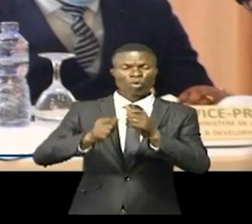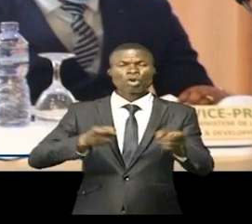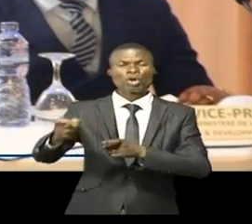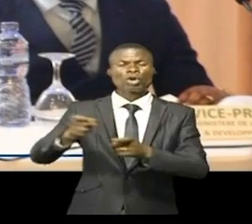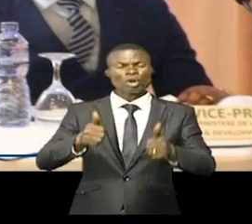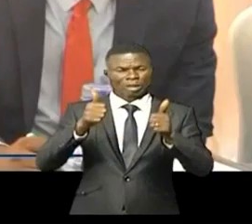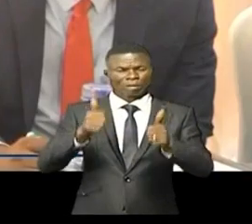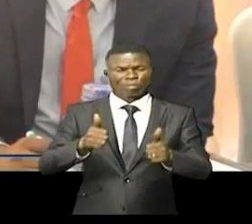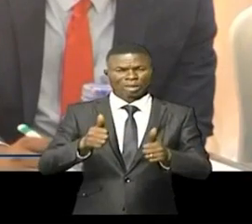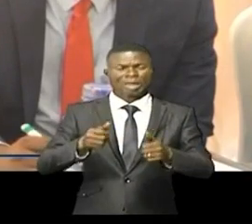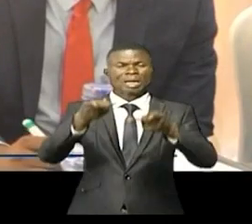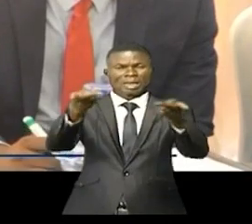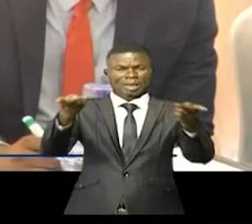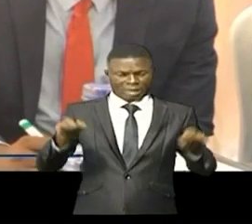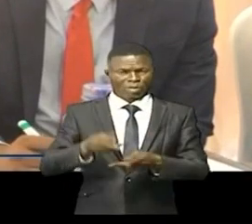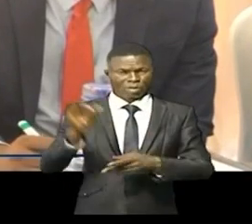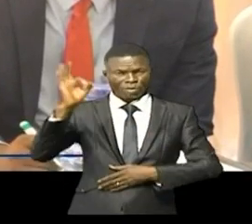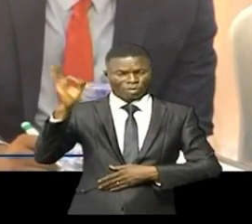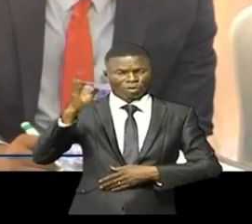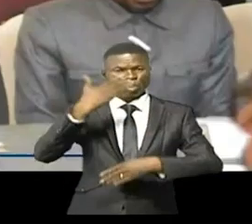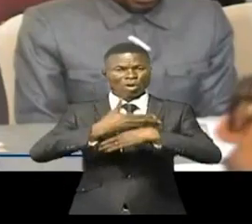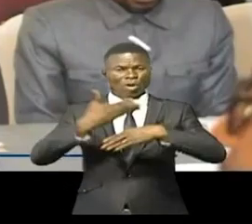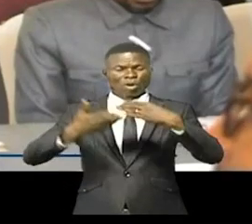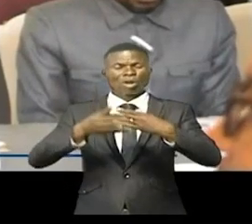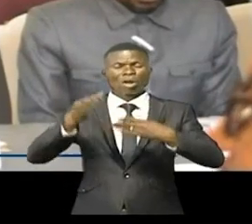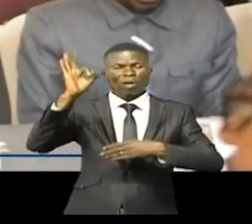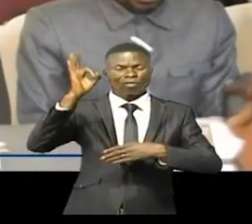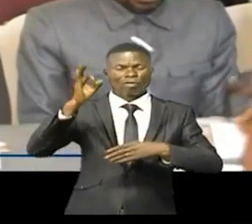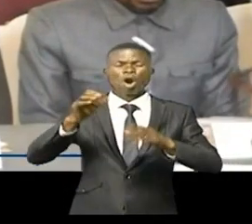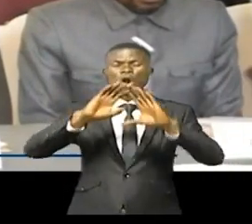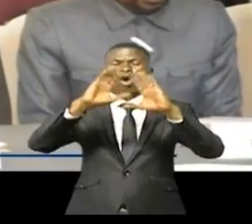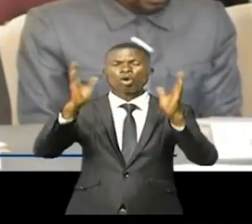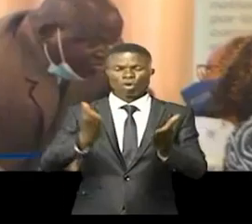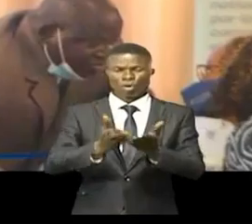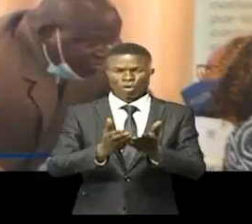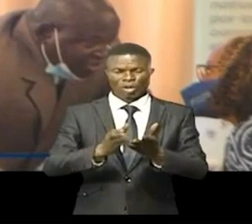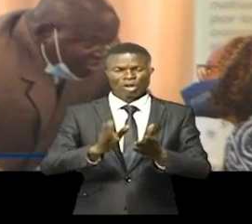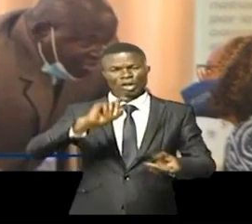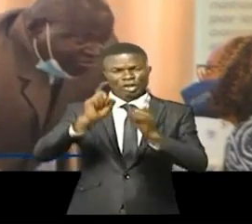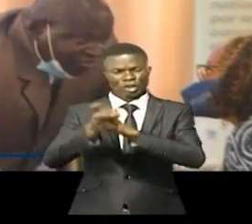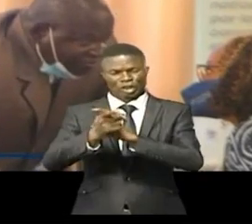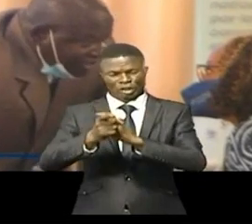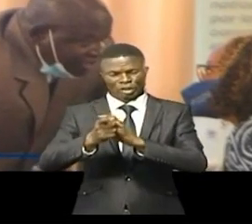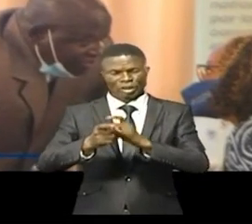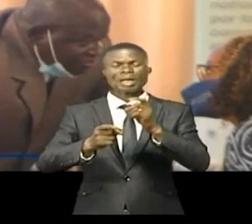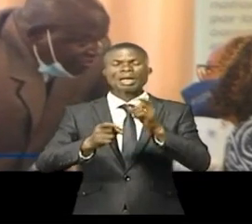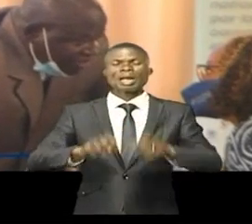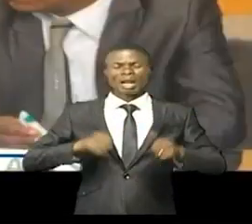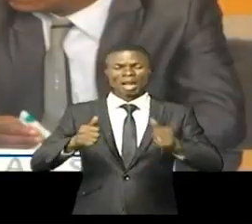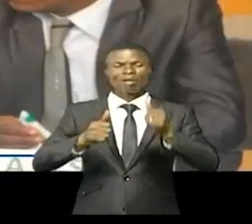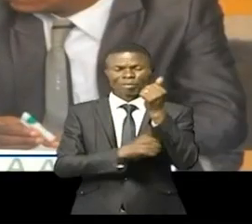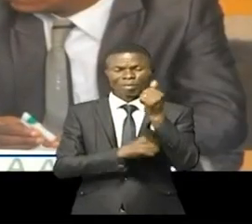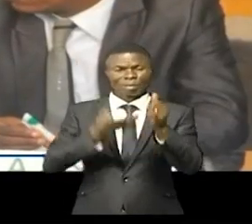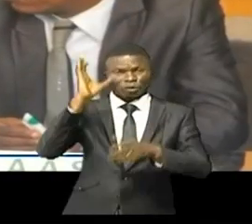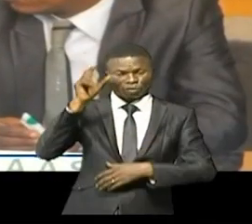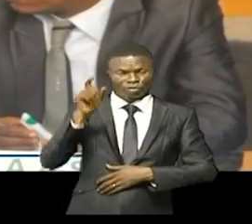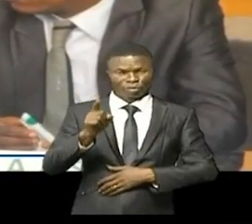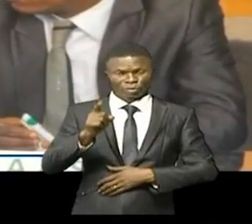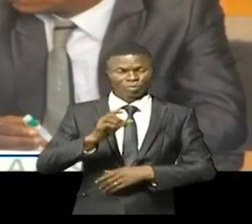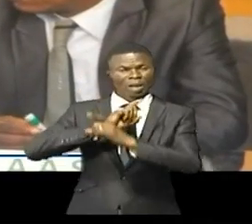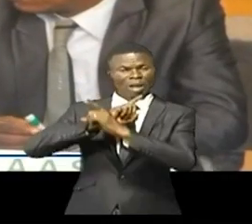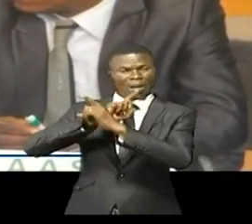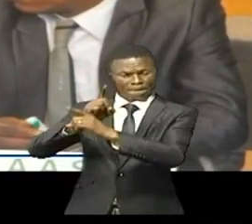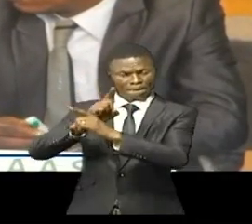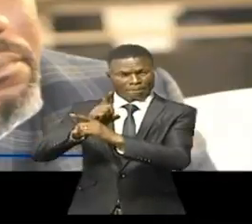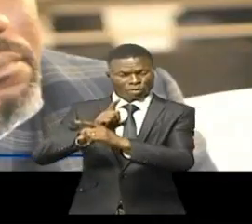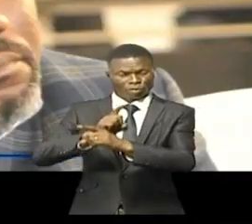du parc par la création des forêts communautaires et l'amélioration du bien-être des communautés locales, ainsi qu'assurer la protection de